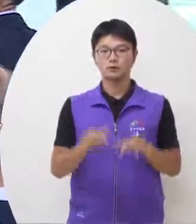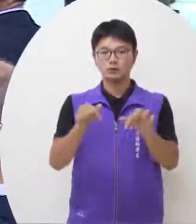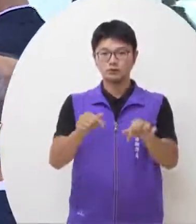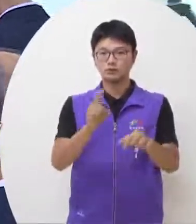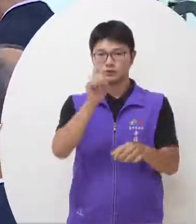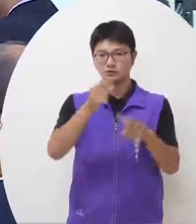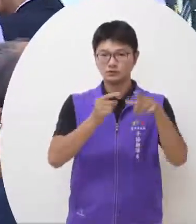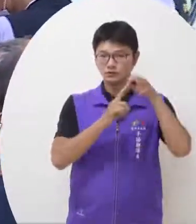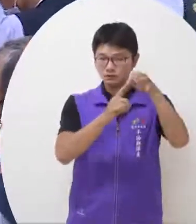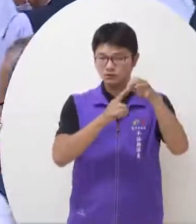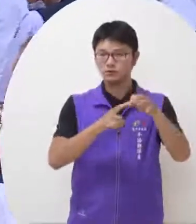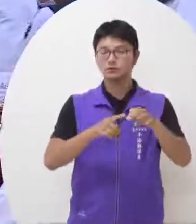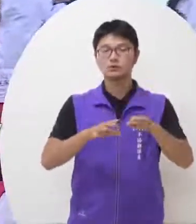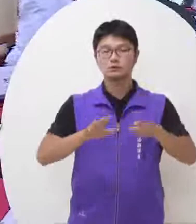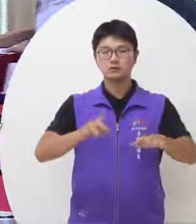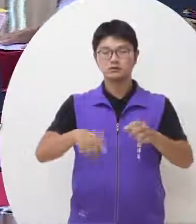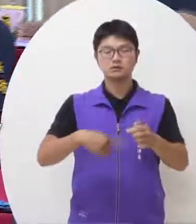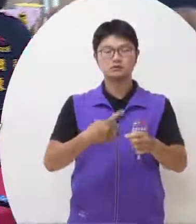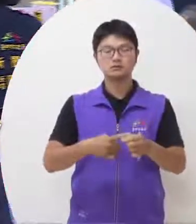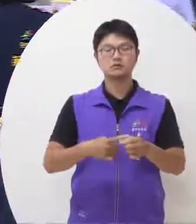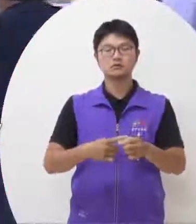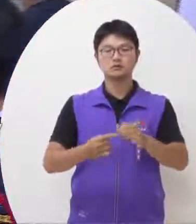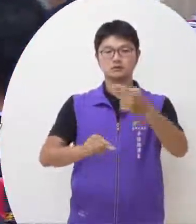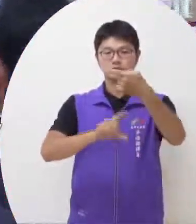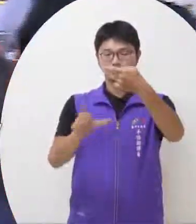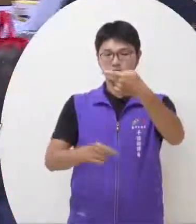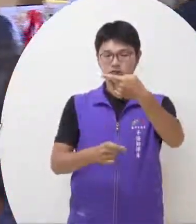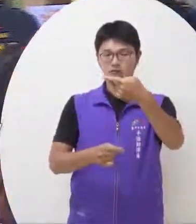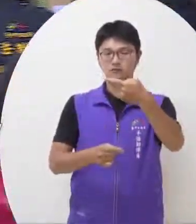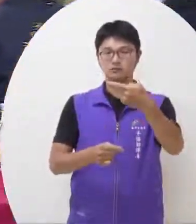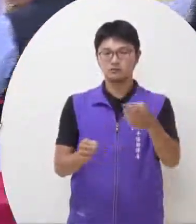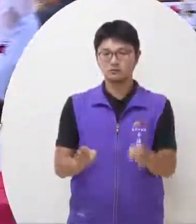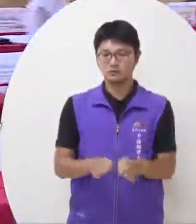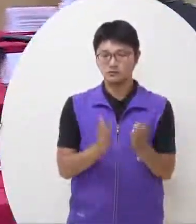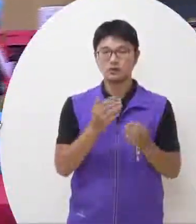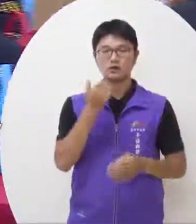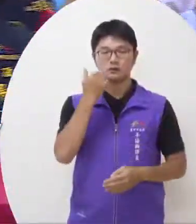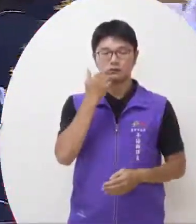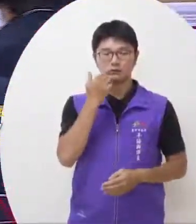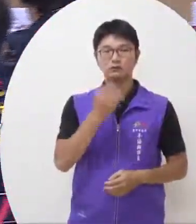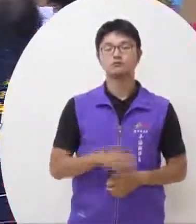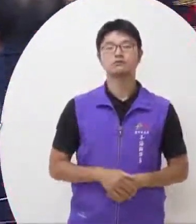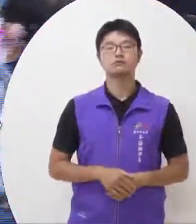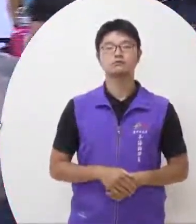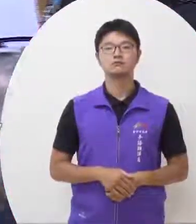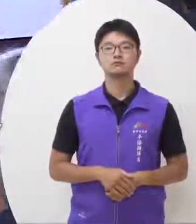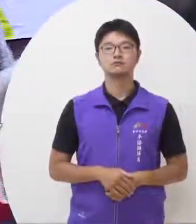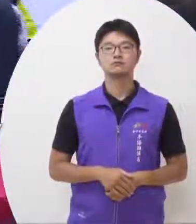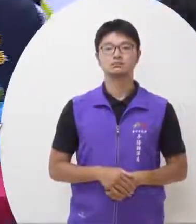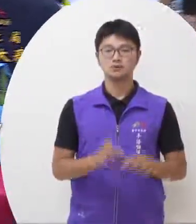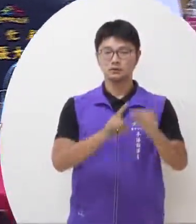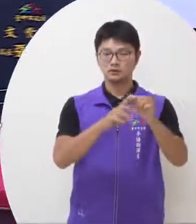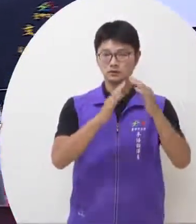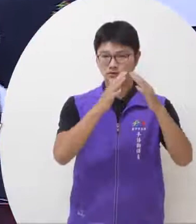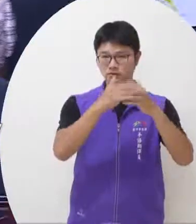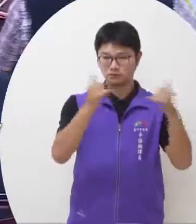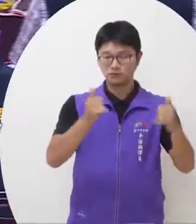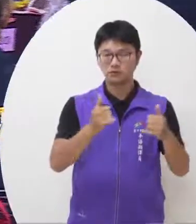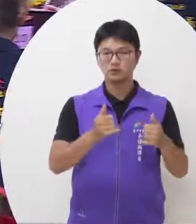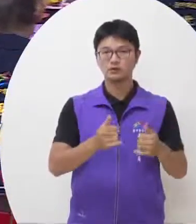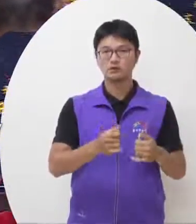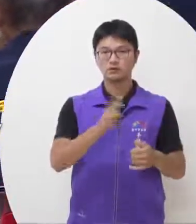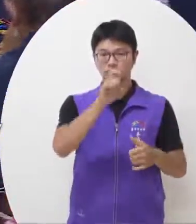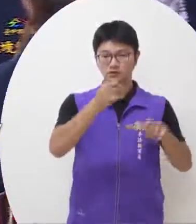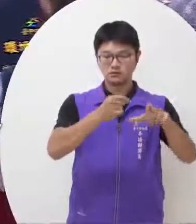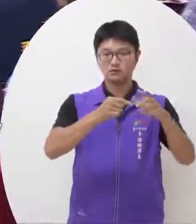上路了，今年1月份，所以现在各位好朋友，我们台中市民，你只要超过10公里，都